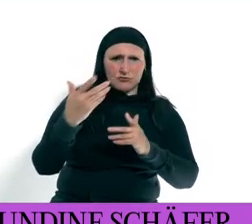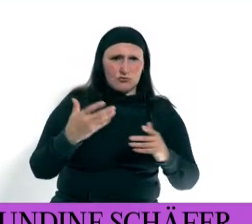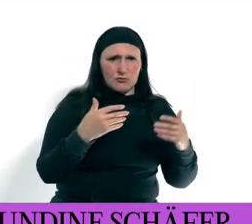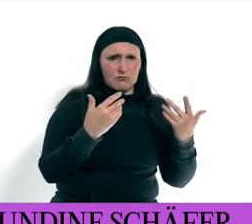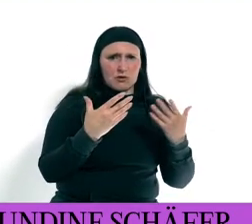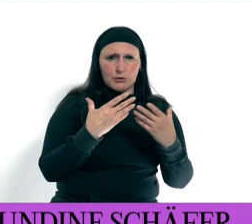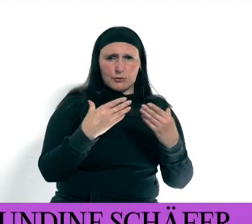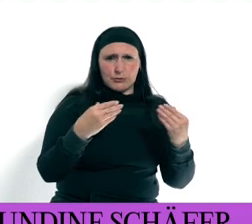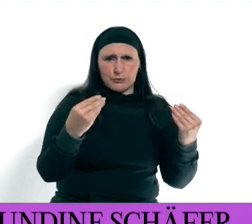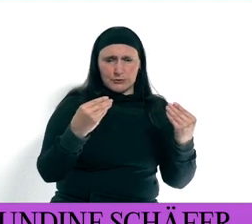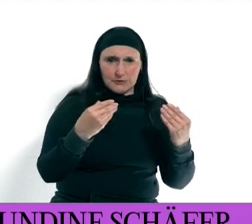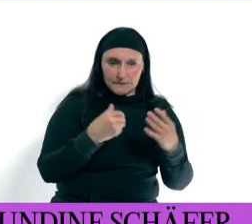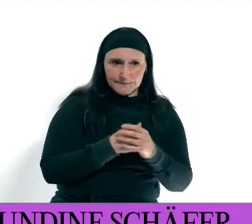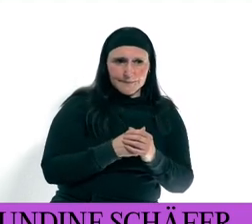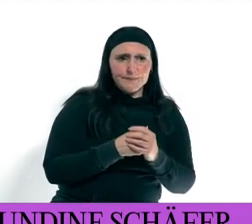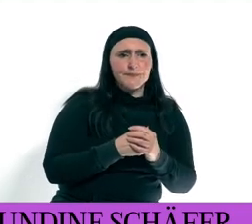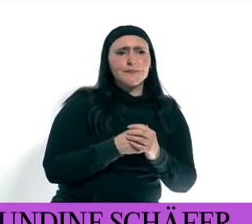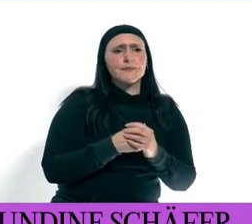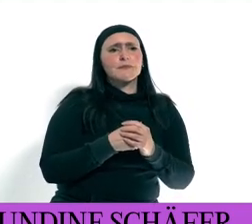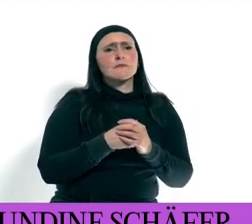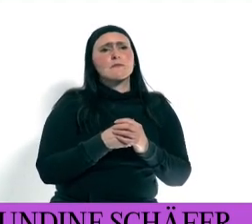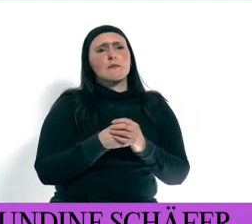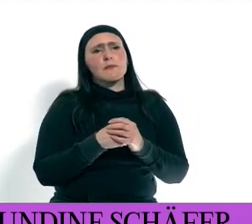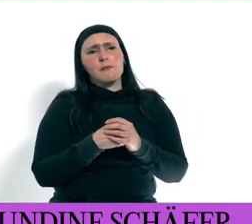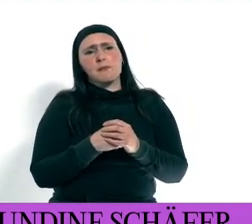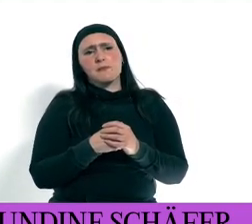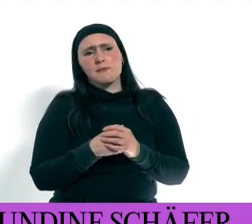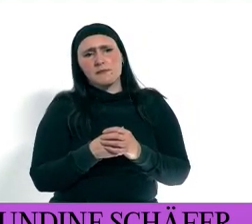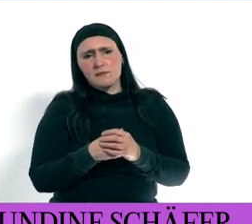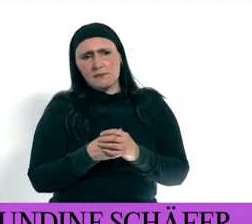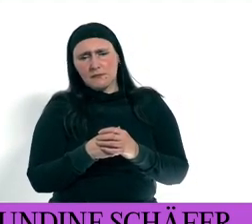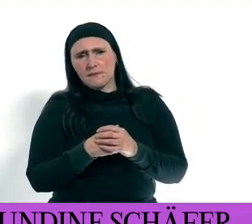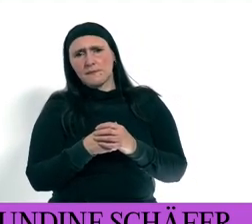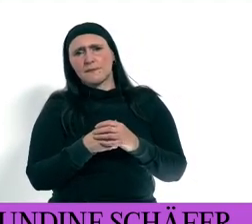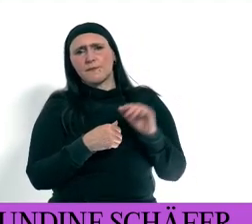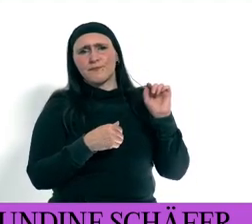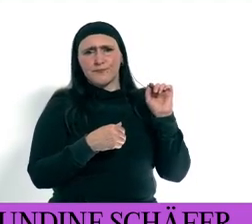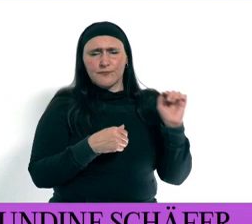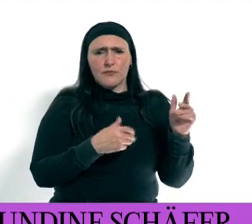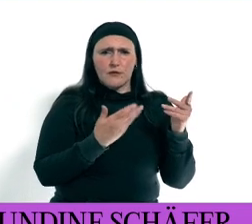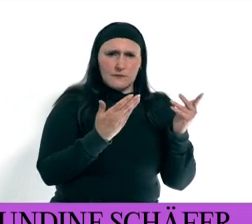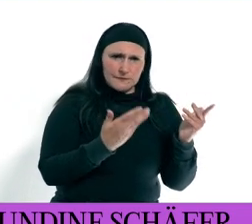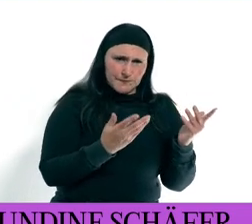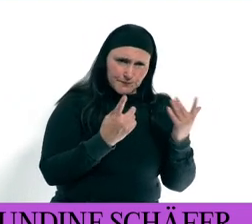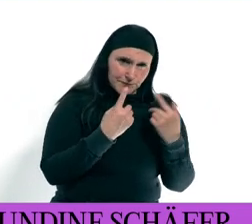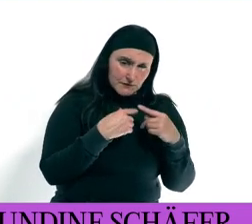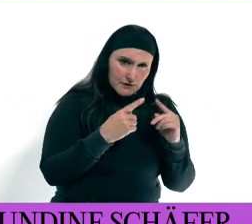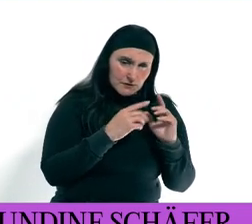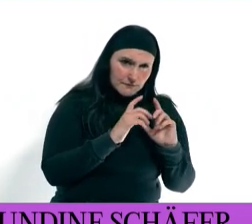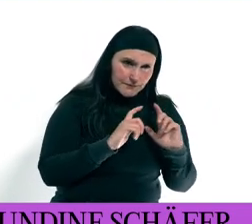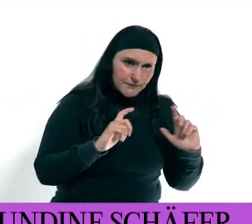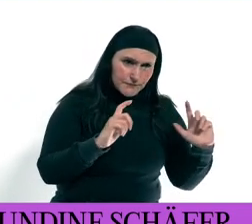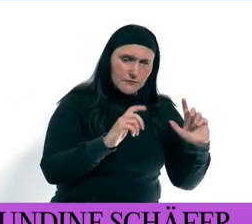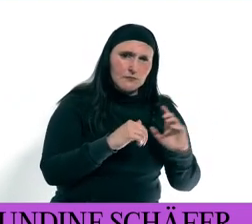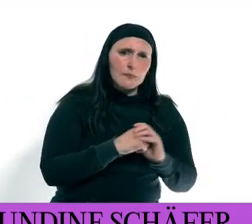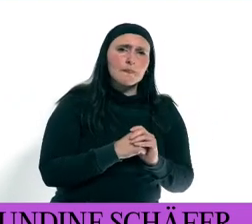Bilder zeigen müssen. So, that's another sad part of the country. So we last 2 years